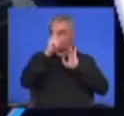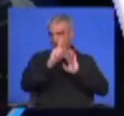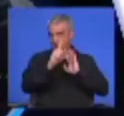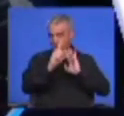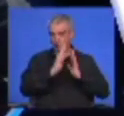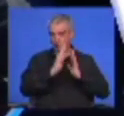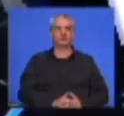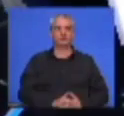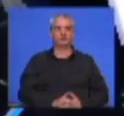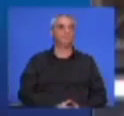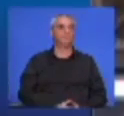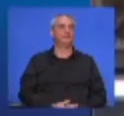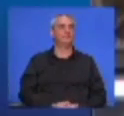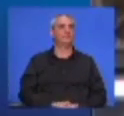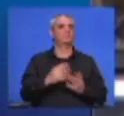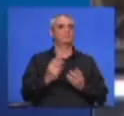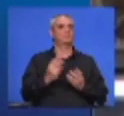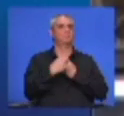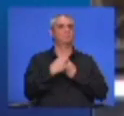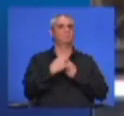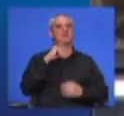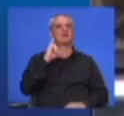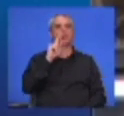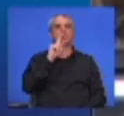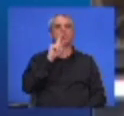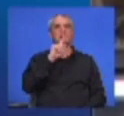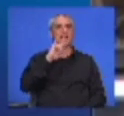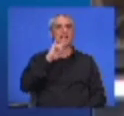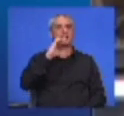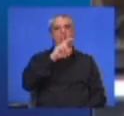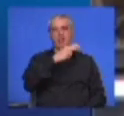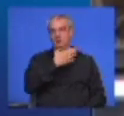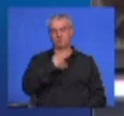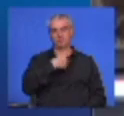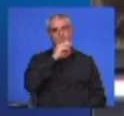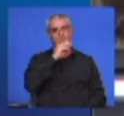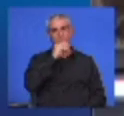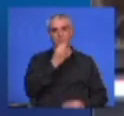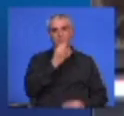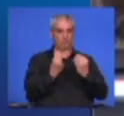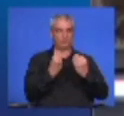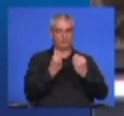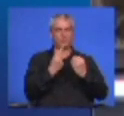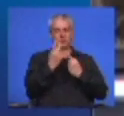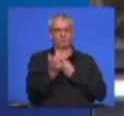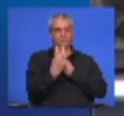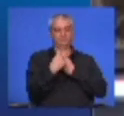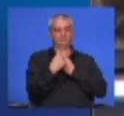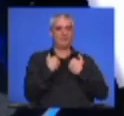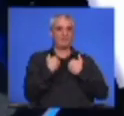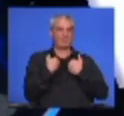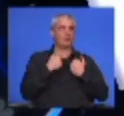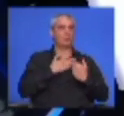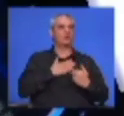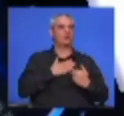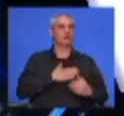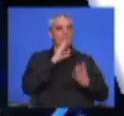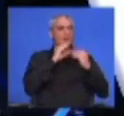ירון זליכה מצטרף אלינו כעת. אנחנו רוצים לדבר על עוד מעט הוא יצטרף אלינו. אנחנו רוצים לדבר